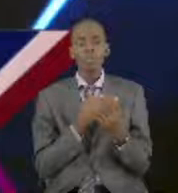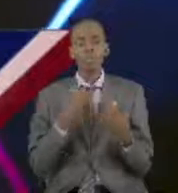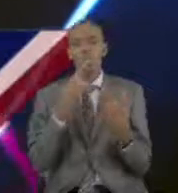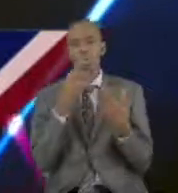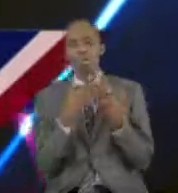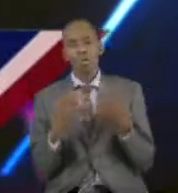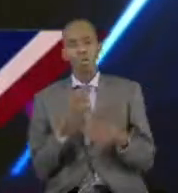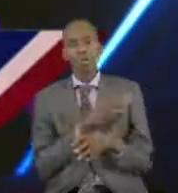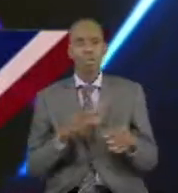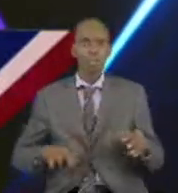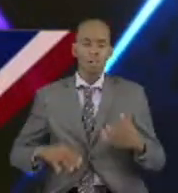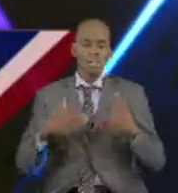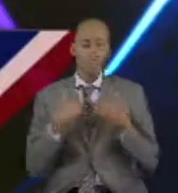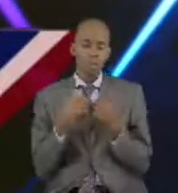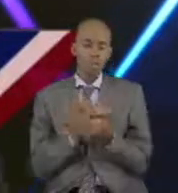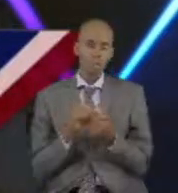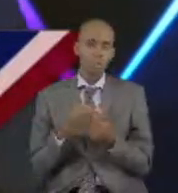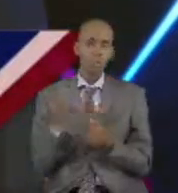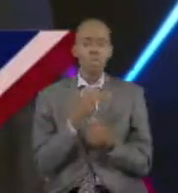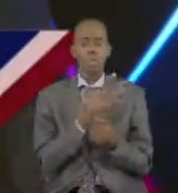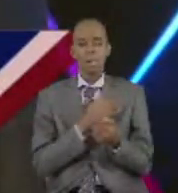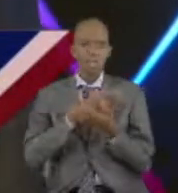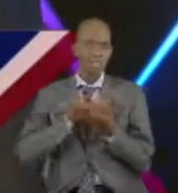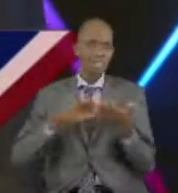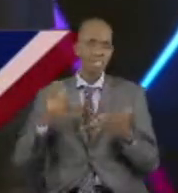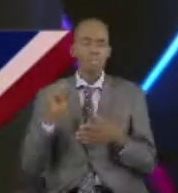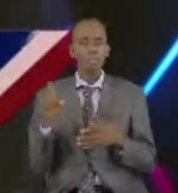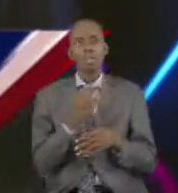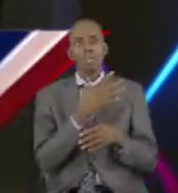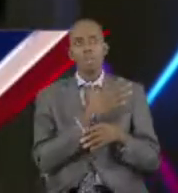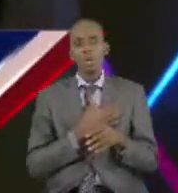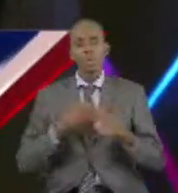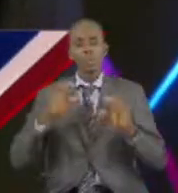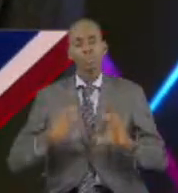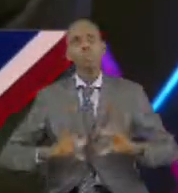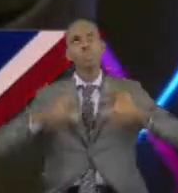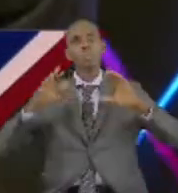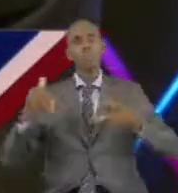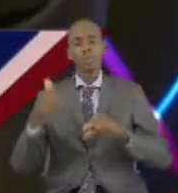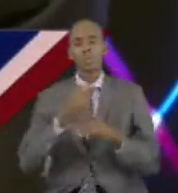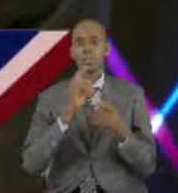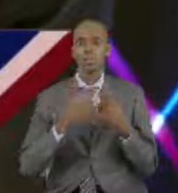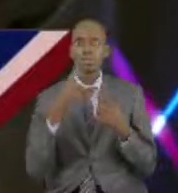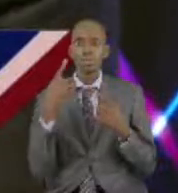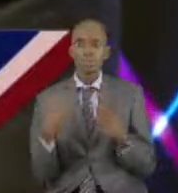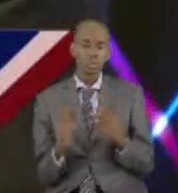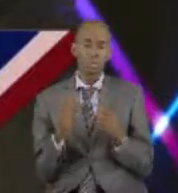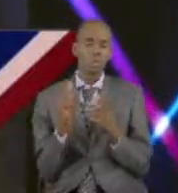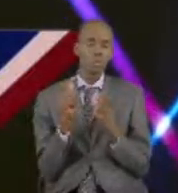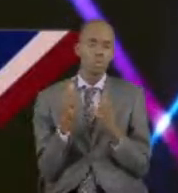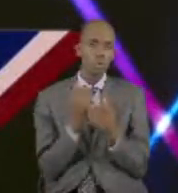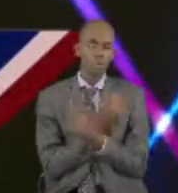sang de Christ t'a lavé, t'a purifié, et que maintenant tu t'es engagé, consacré au Seigneur de